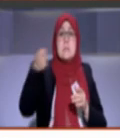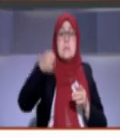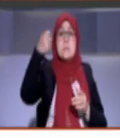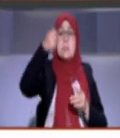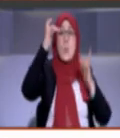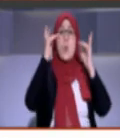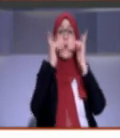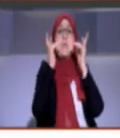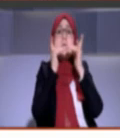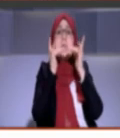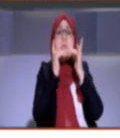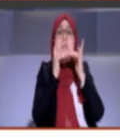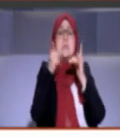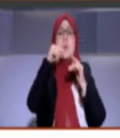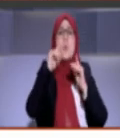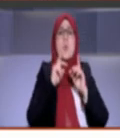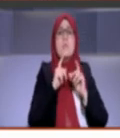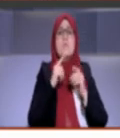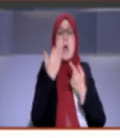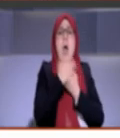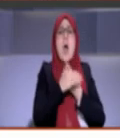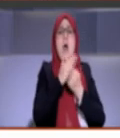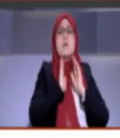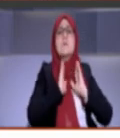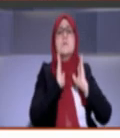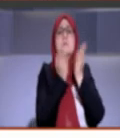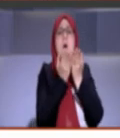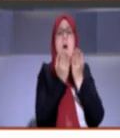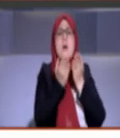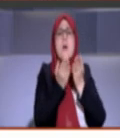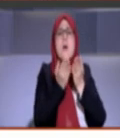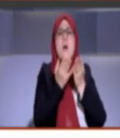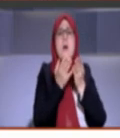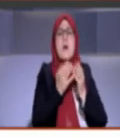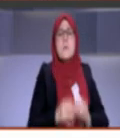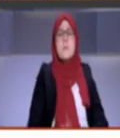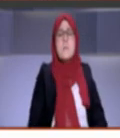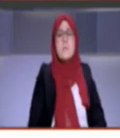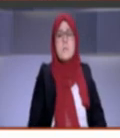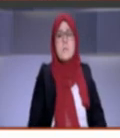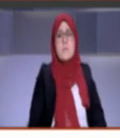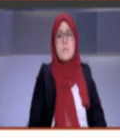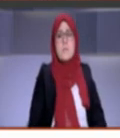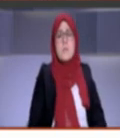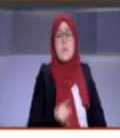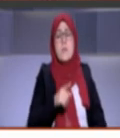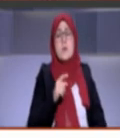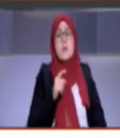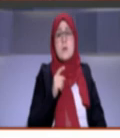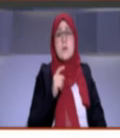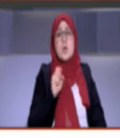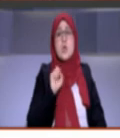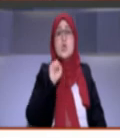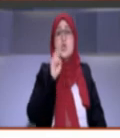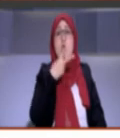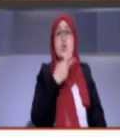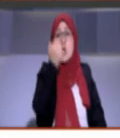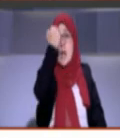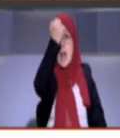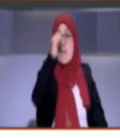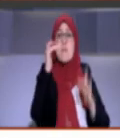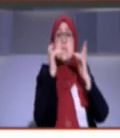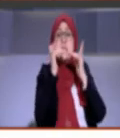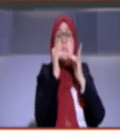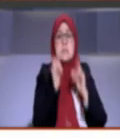جدا قدرت المانيا تعمله خلال شهر. 12,000 سعر عنايه مركزه خلال فتره قصيره ده كان رقم كبير جدا الحقيقه.